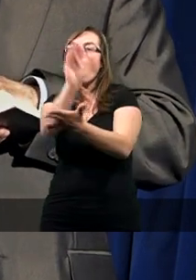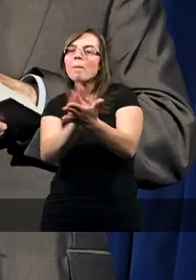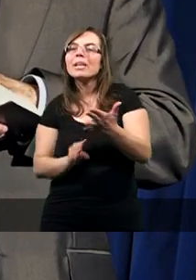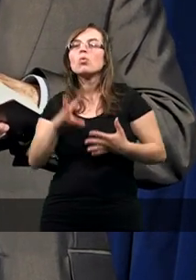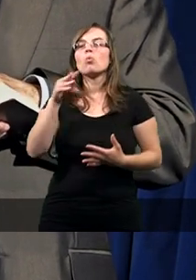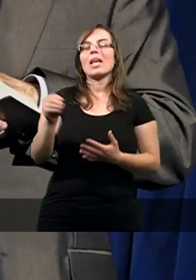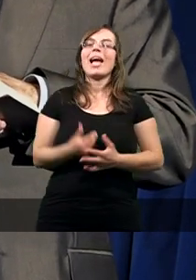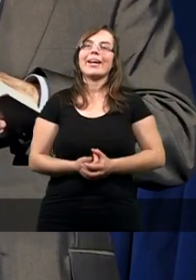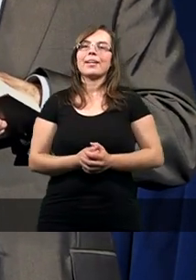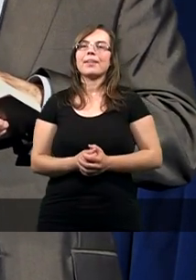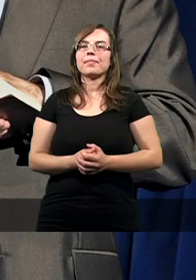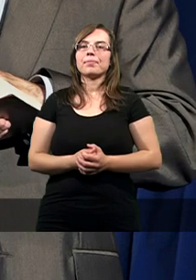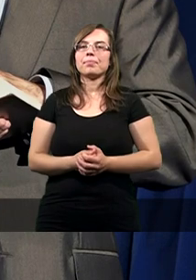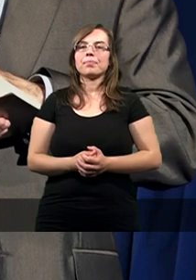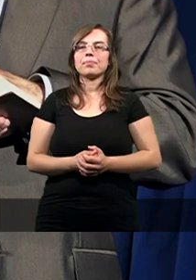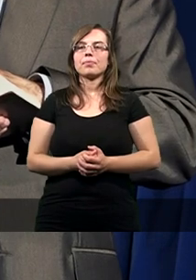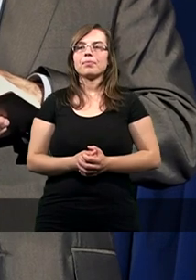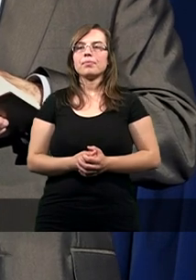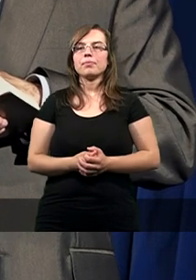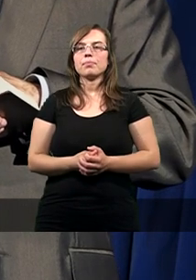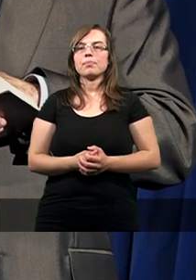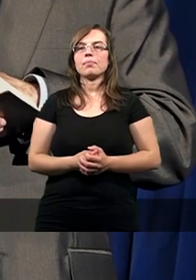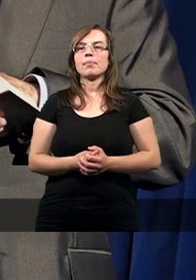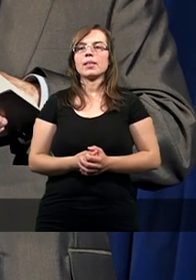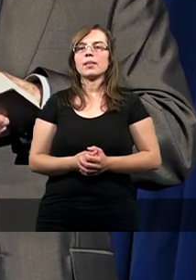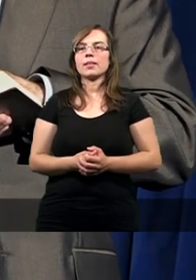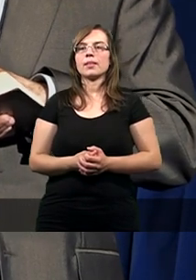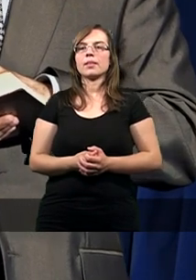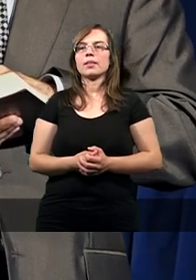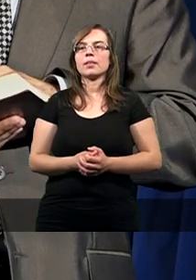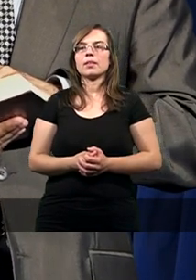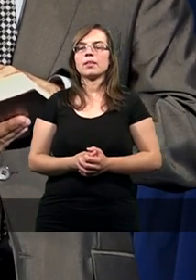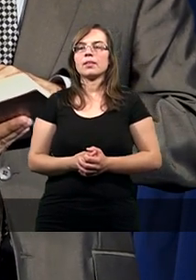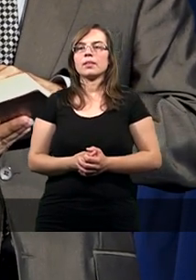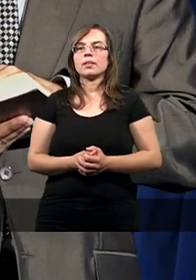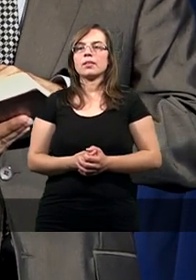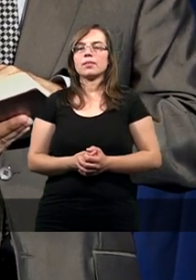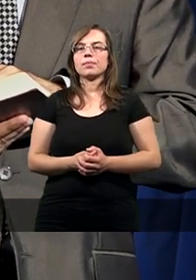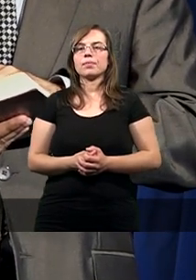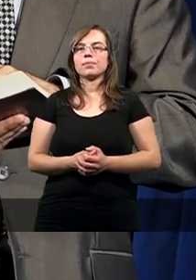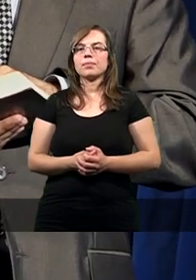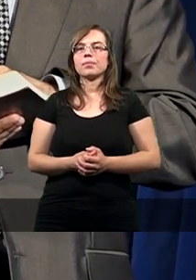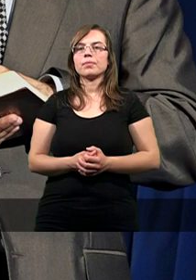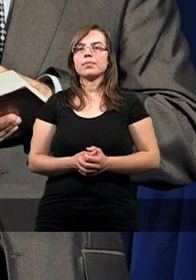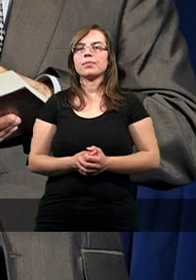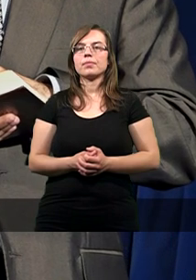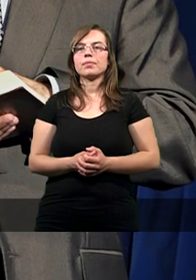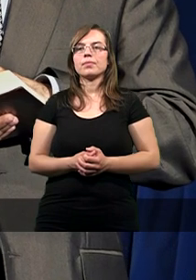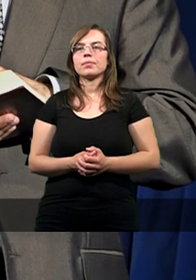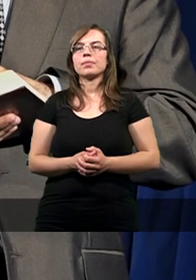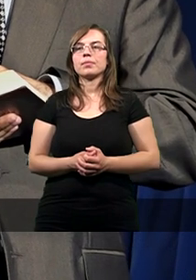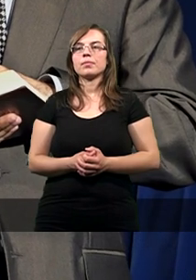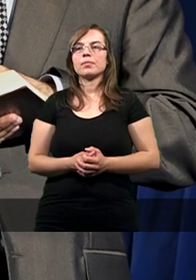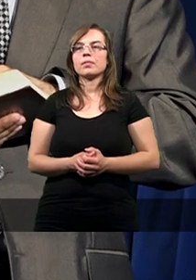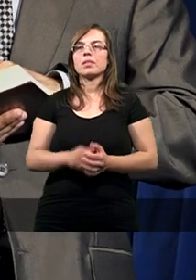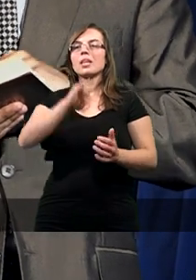opisuje. John never called him, you know, said I was there. He says the one that Jesus loved. He always refers to himself in